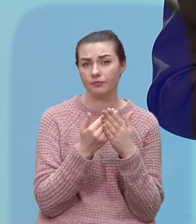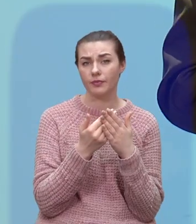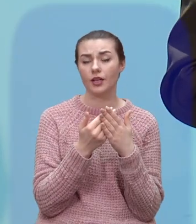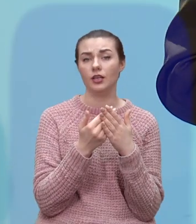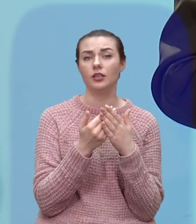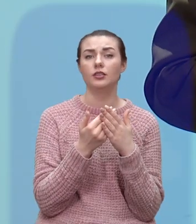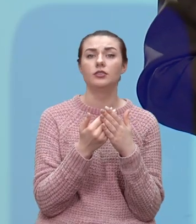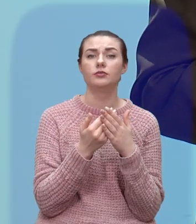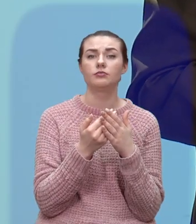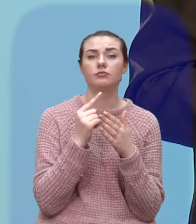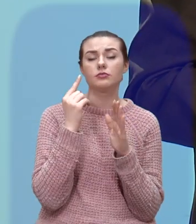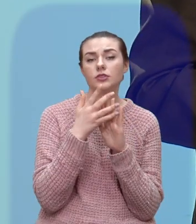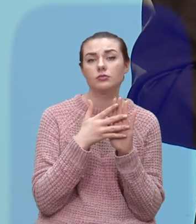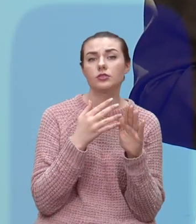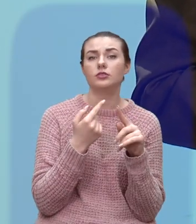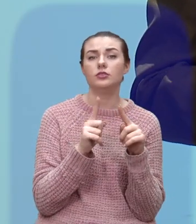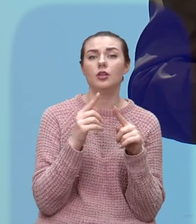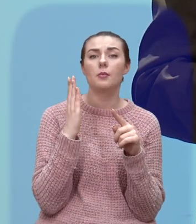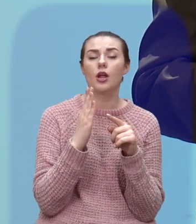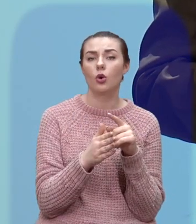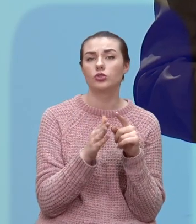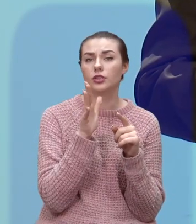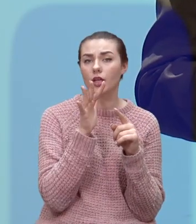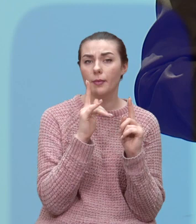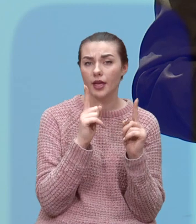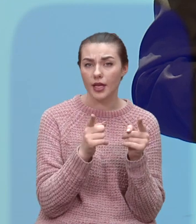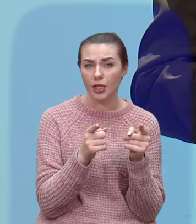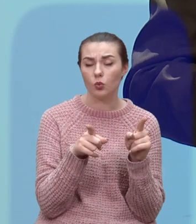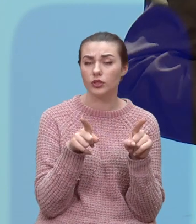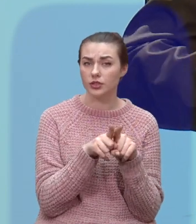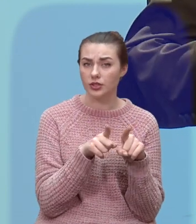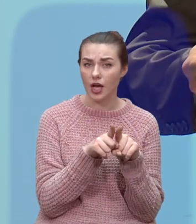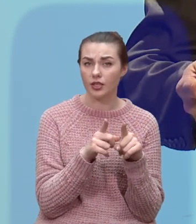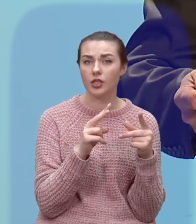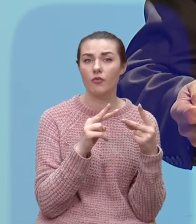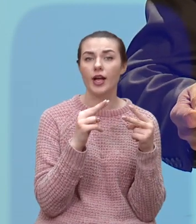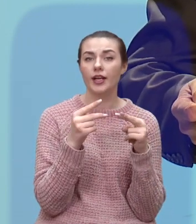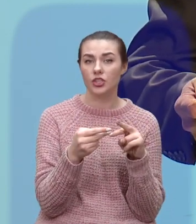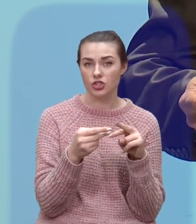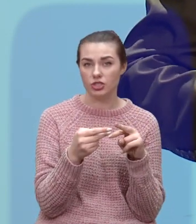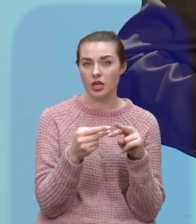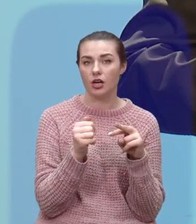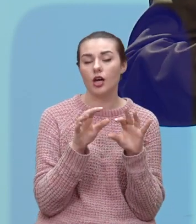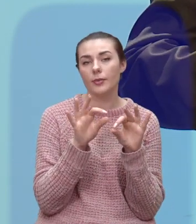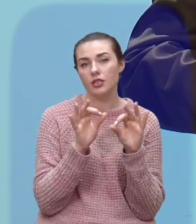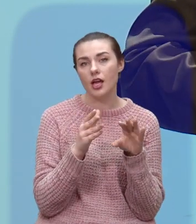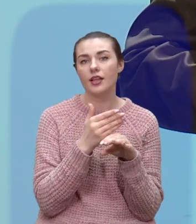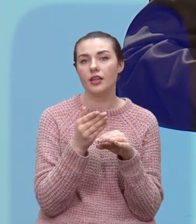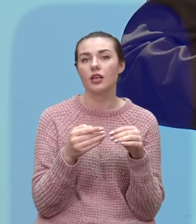скажем не понимать эти пророческие перри периоды вот так символично а